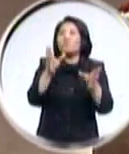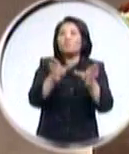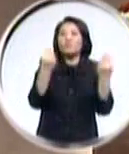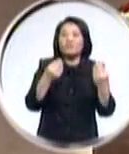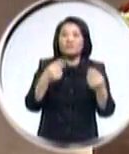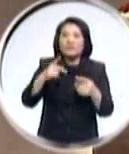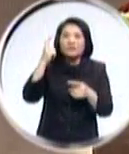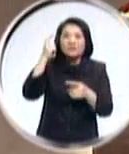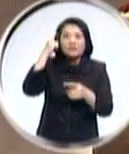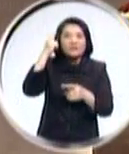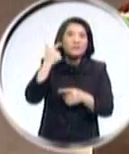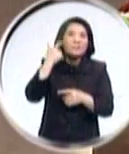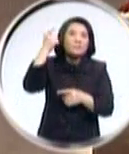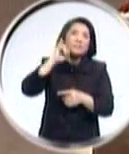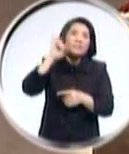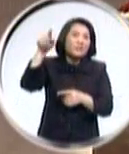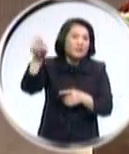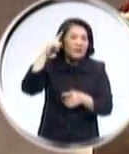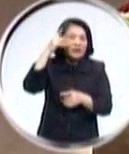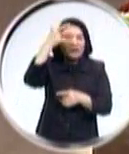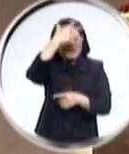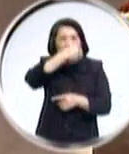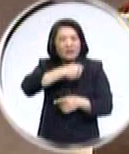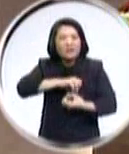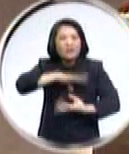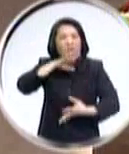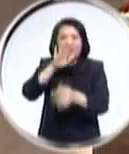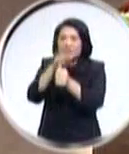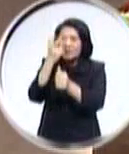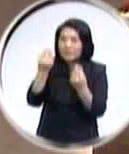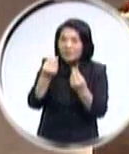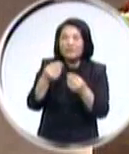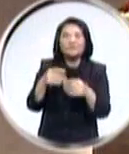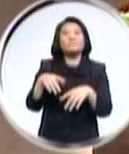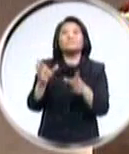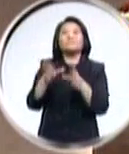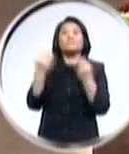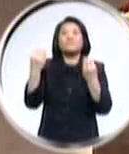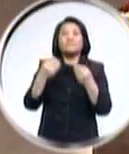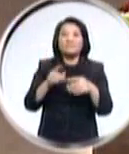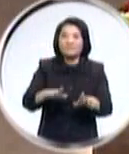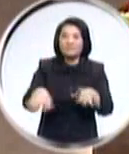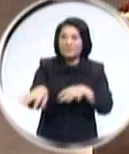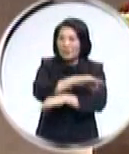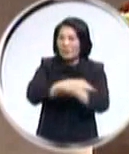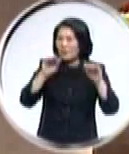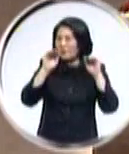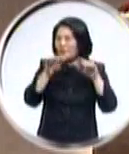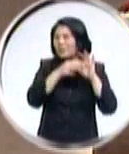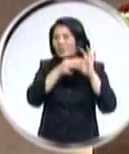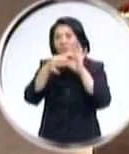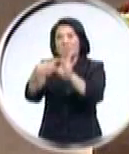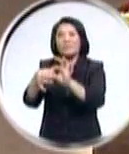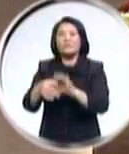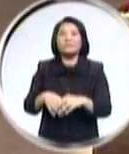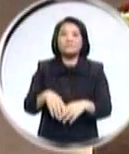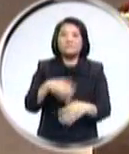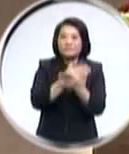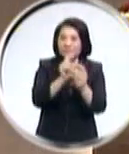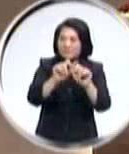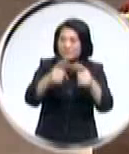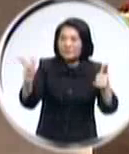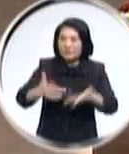父母没有人照顾，人民安居乐业、乡土永续发展、多元价值受到尊